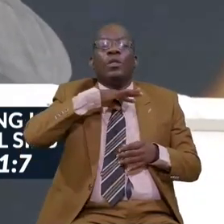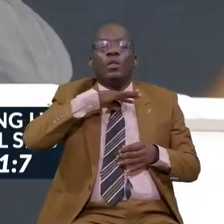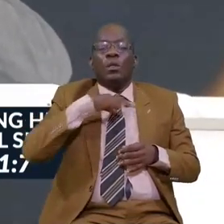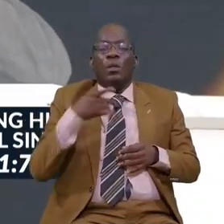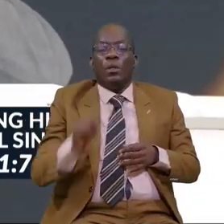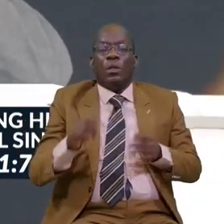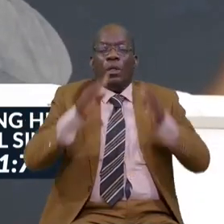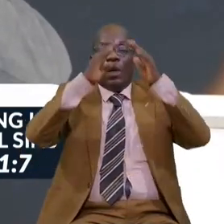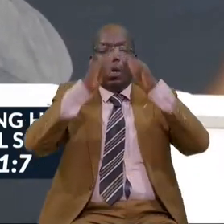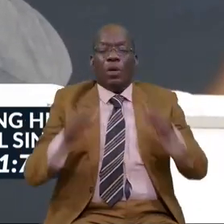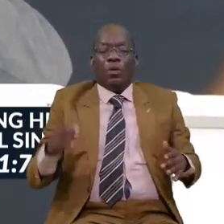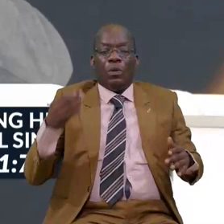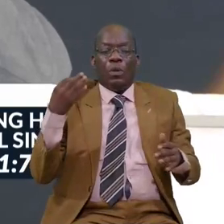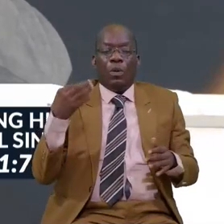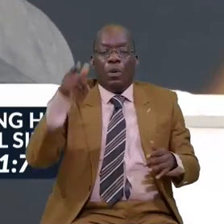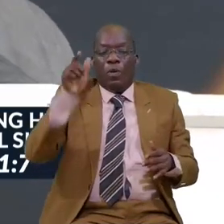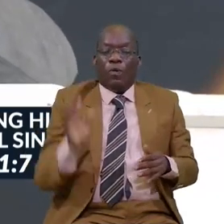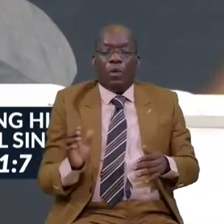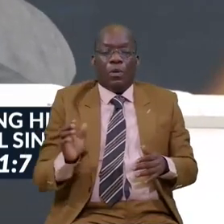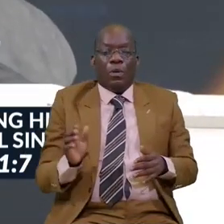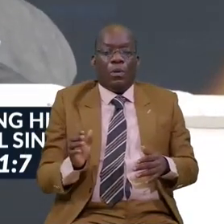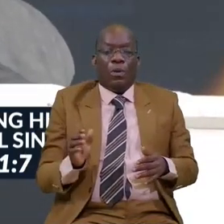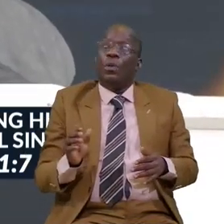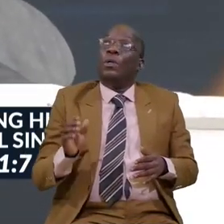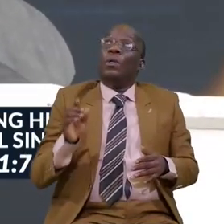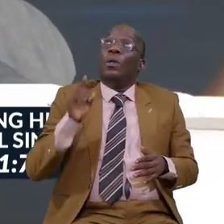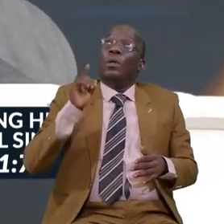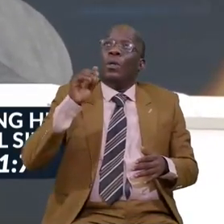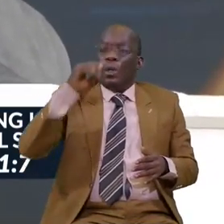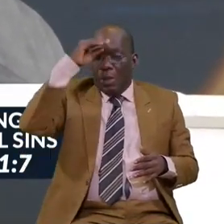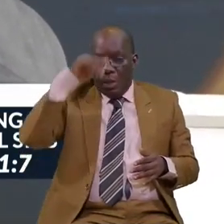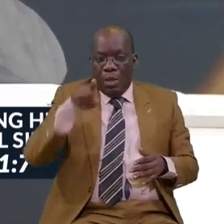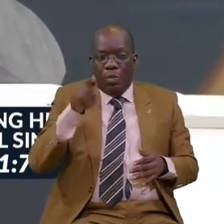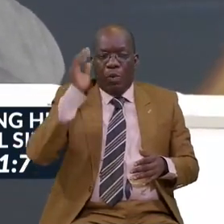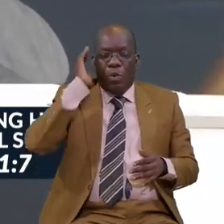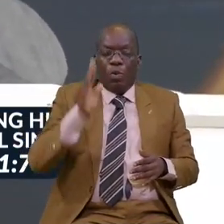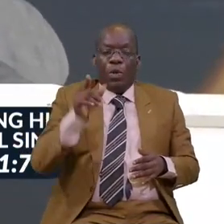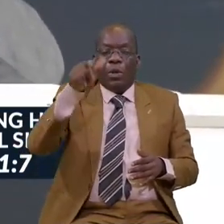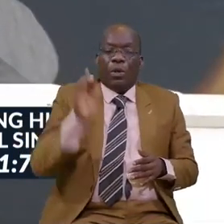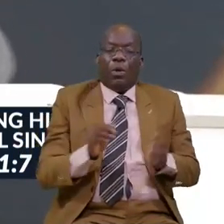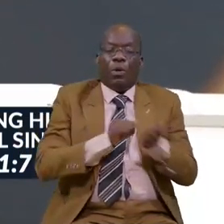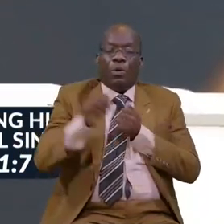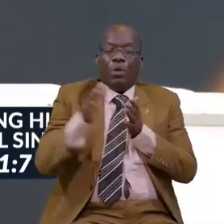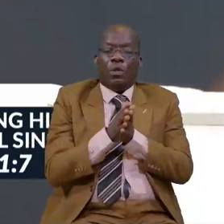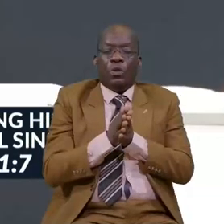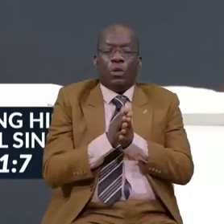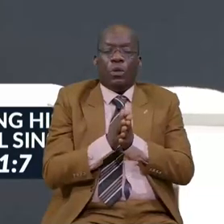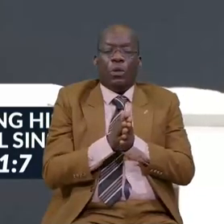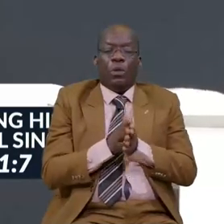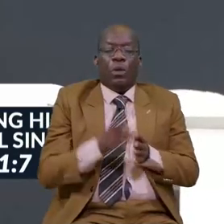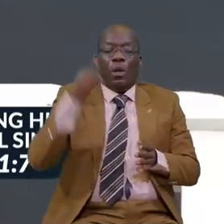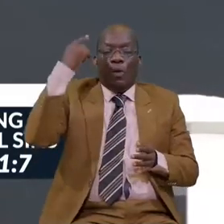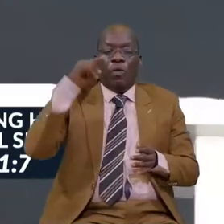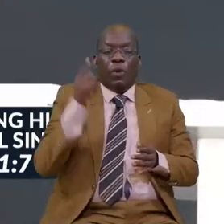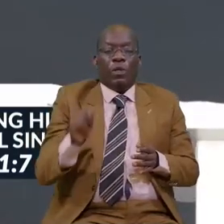17. Si quelqu'un détruit, souille le temple de Dieu, Dieu